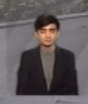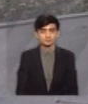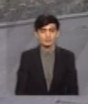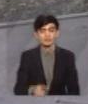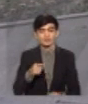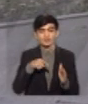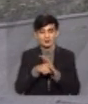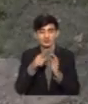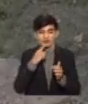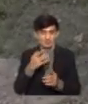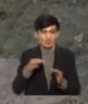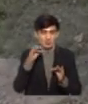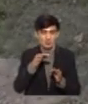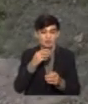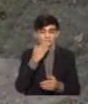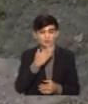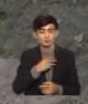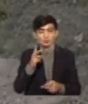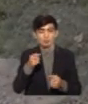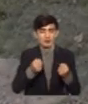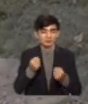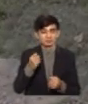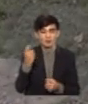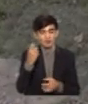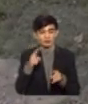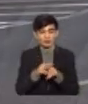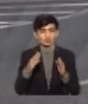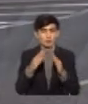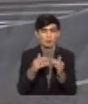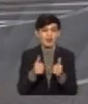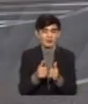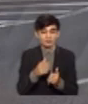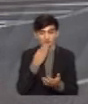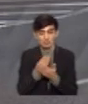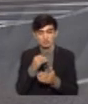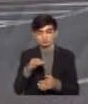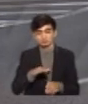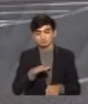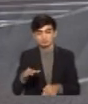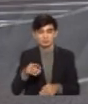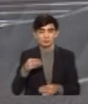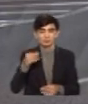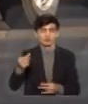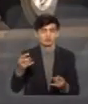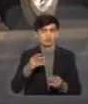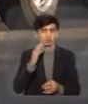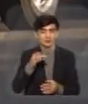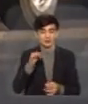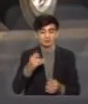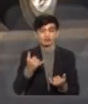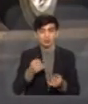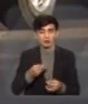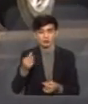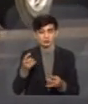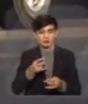Речь идет об автолюбителях, которые живут в домах, расположенных возле парковок тротуарного типа. После того, как эти зоны стали платными,